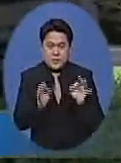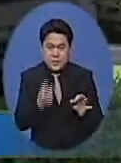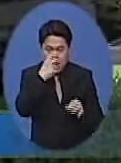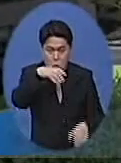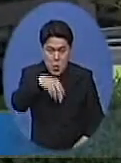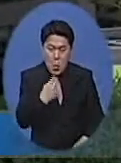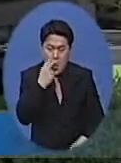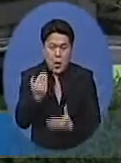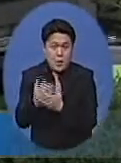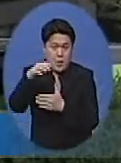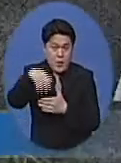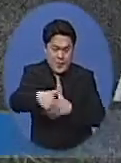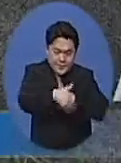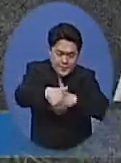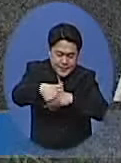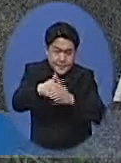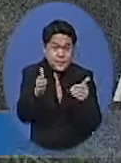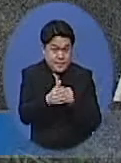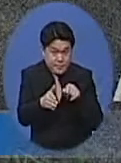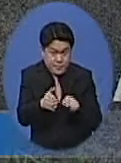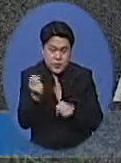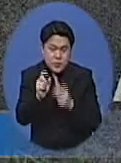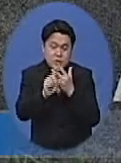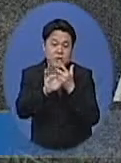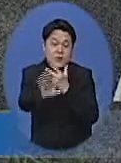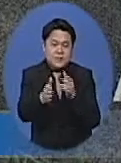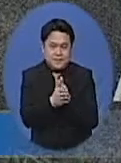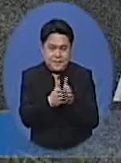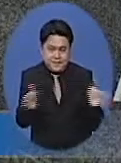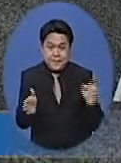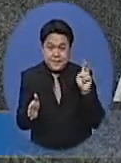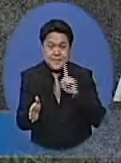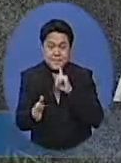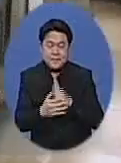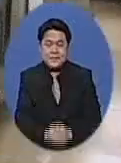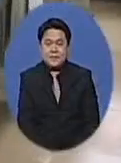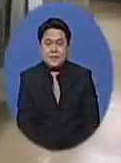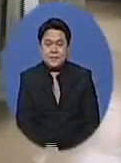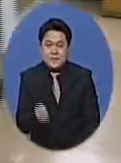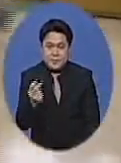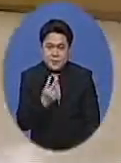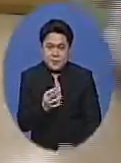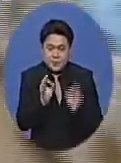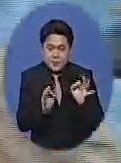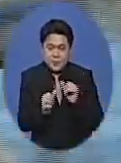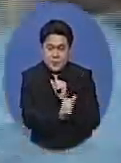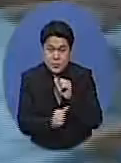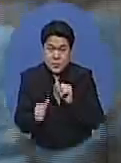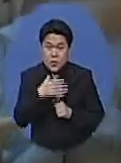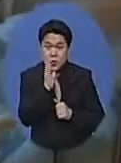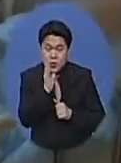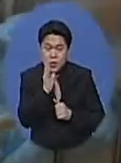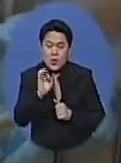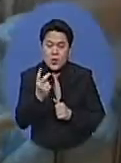금융감독원과 보험개발원이 설계 작업을 했고 하반기에 출시할 것이라고 설명했습니다. 또한 금융위는 이번